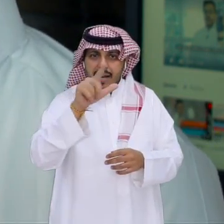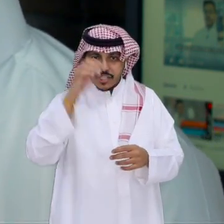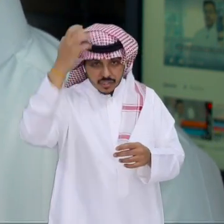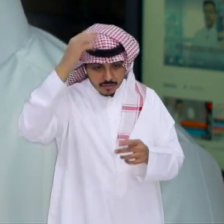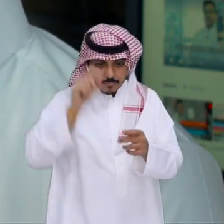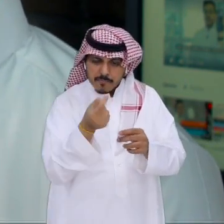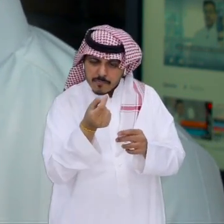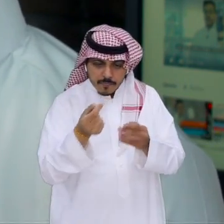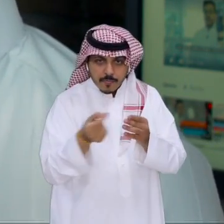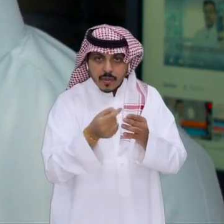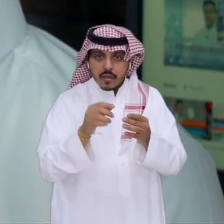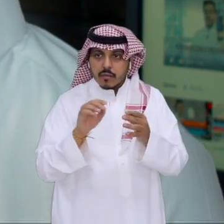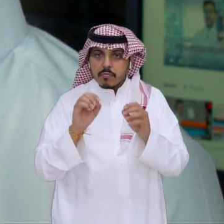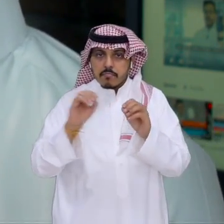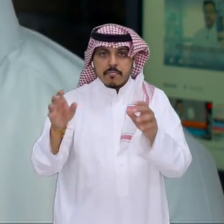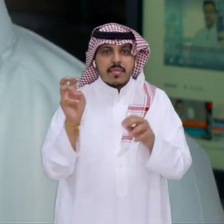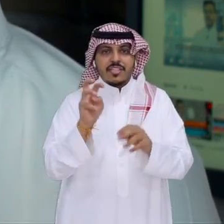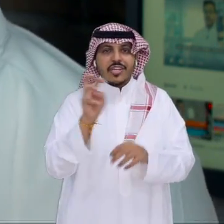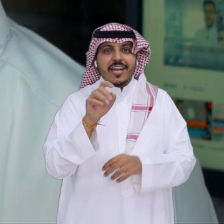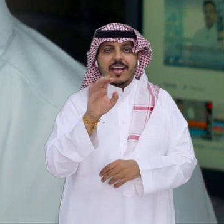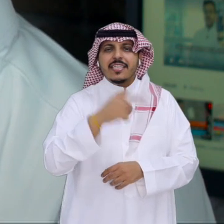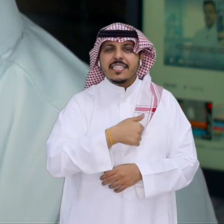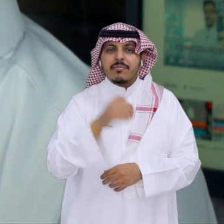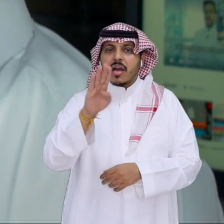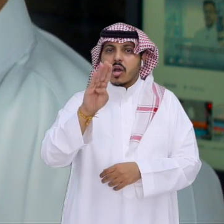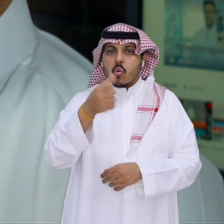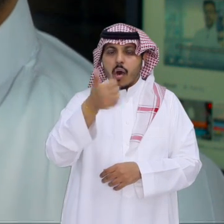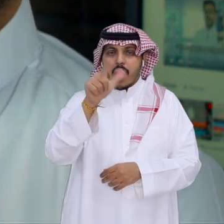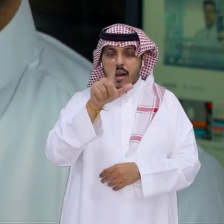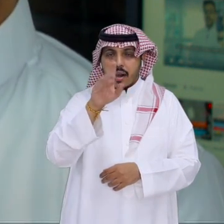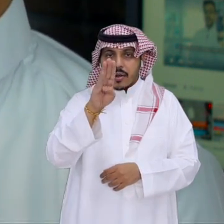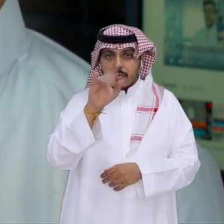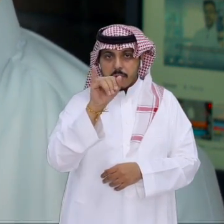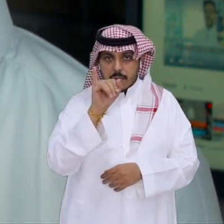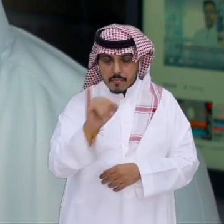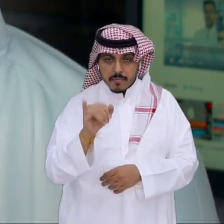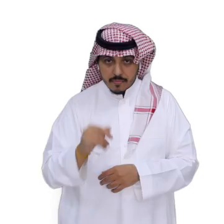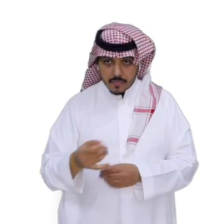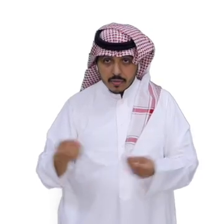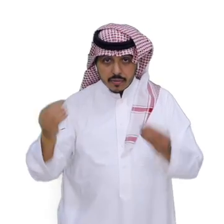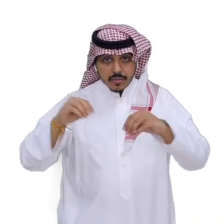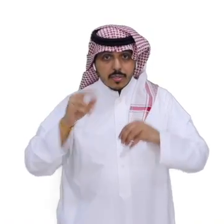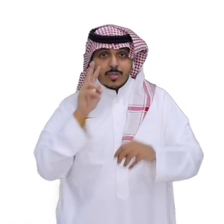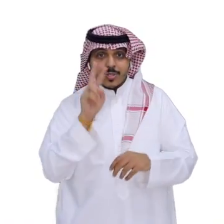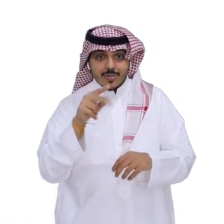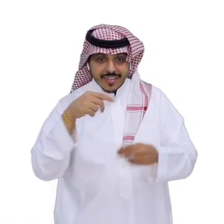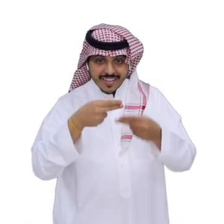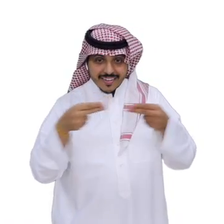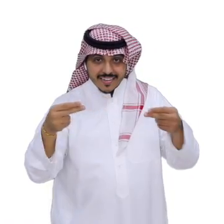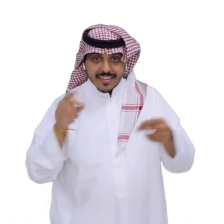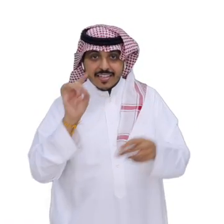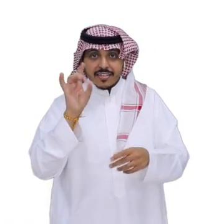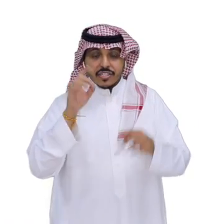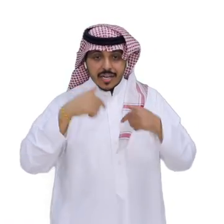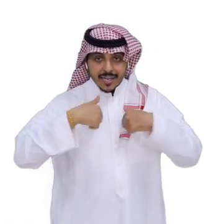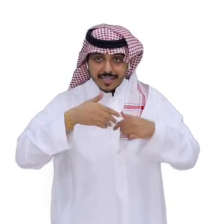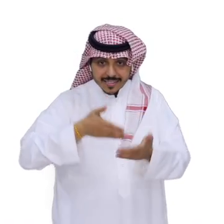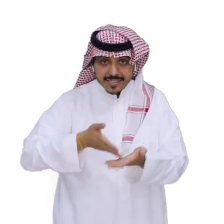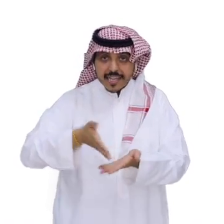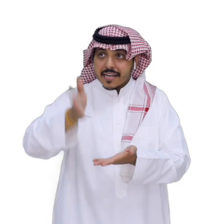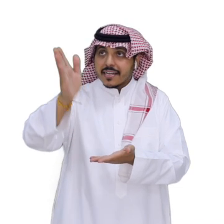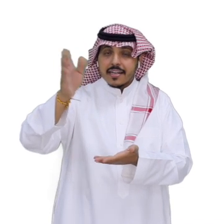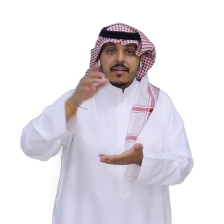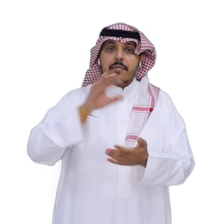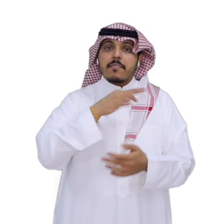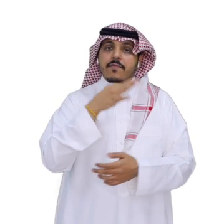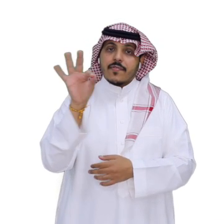صناع فيصيروا زي كوالكوم مزودين معالجات، وهالمعالجات تعطي امكانيات اكثر. خلال ما انت قاعد تشوف الحلقة هذه بإذن الله أنا في الطريق